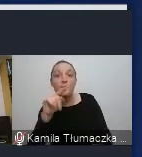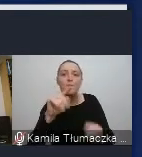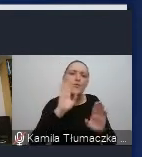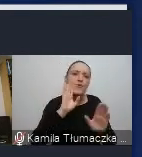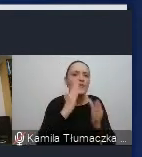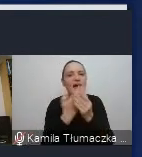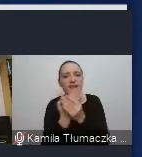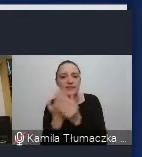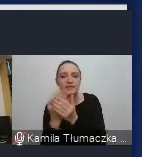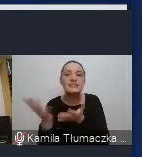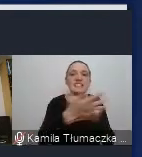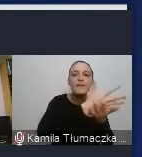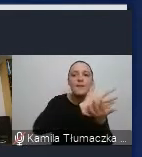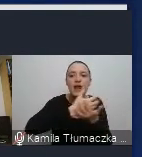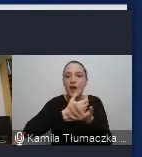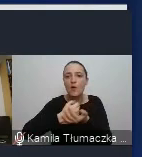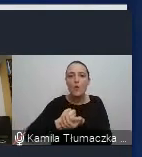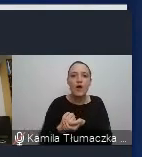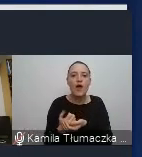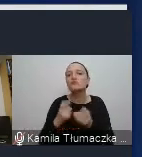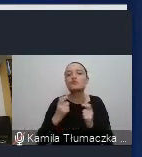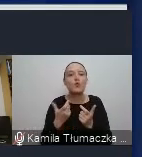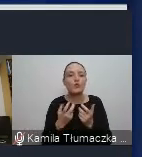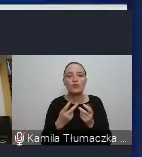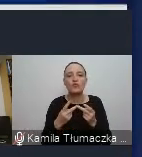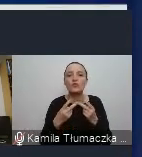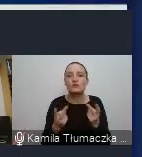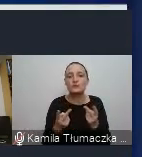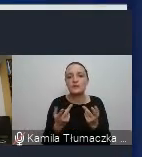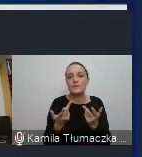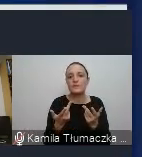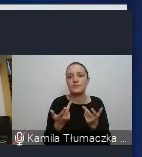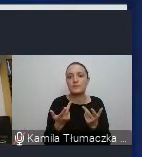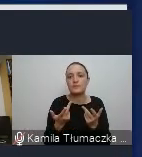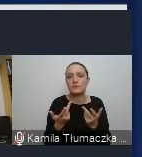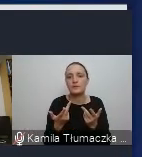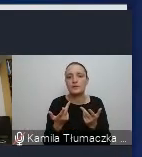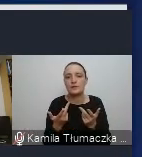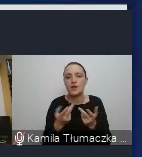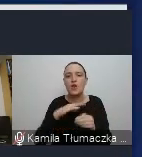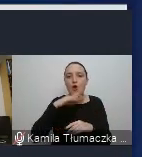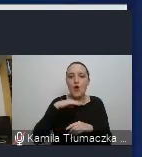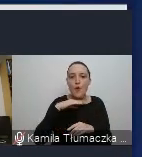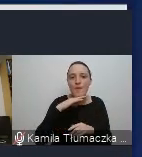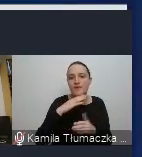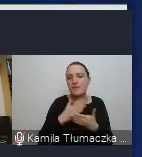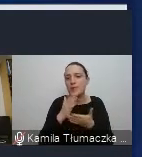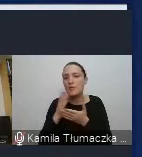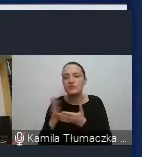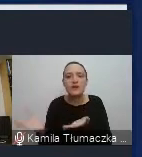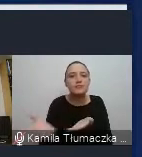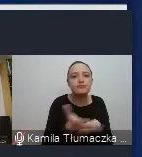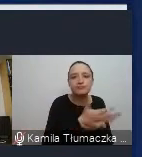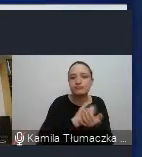Monika zebrała dostępne, udostępniane przez logopedów pomoce. O,